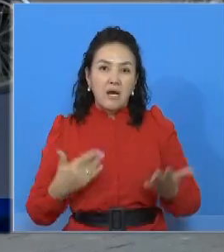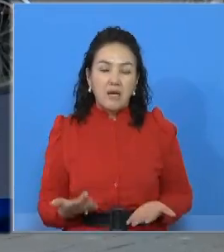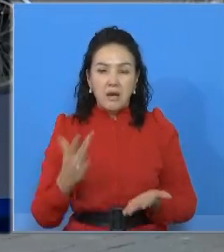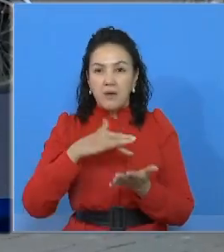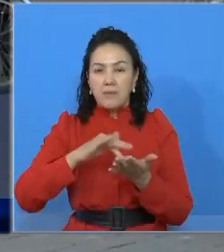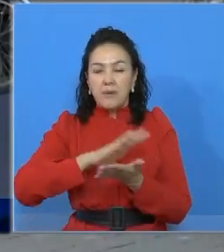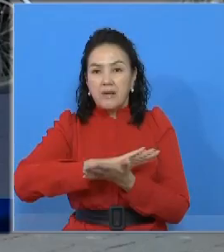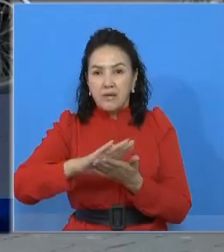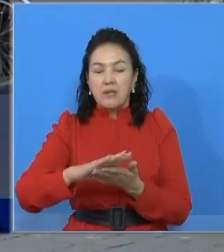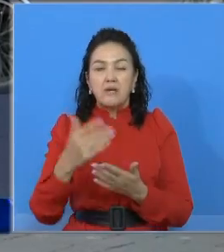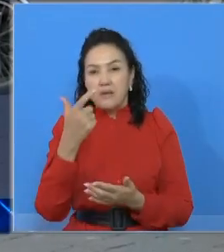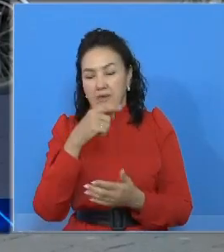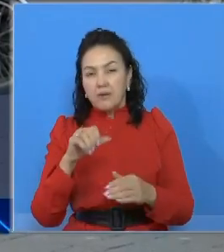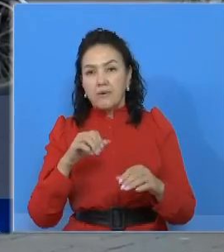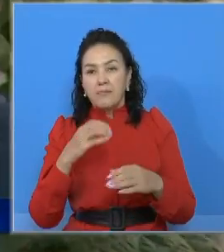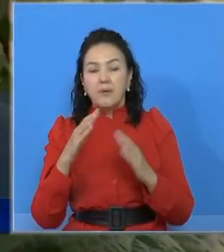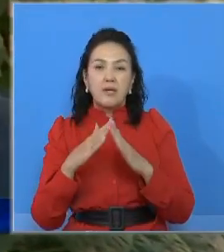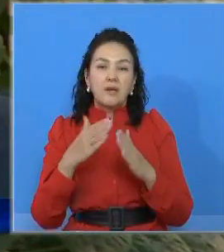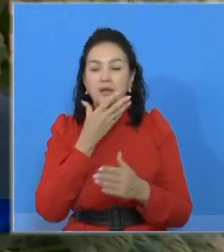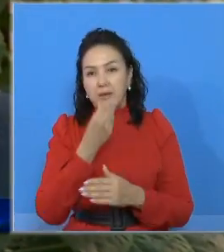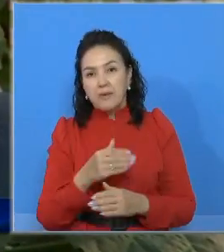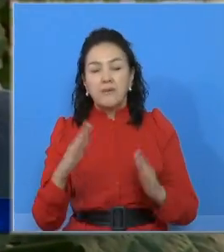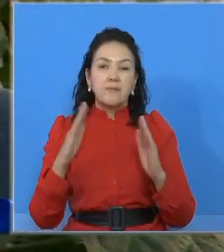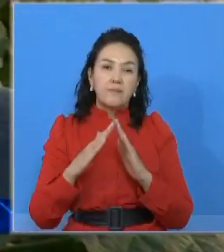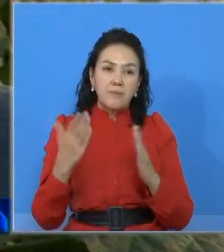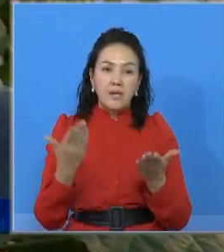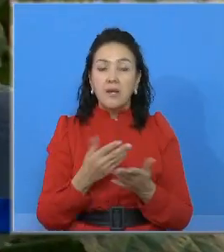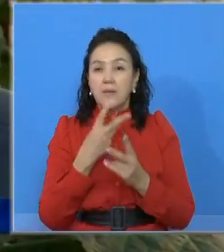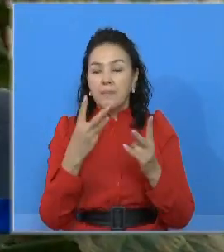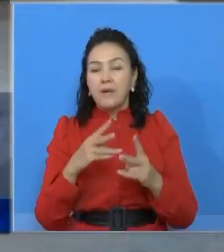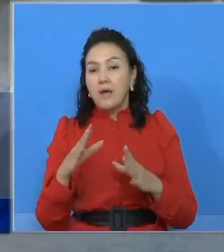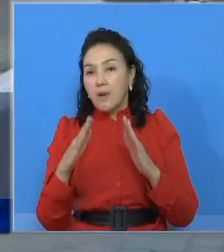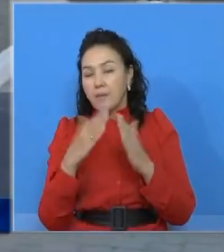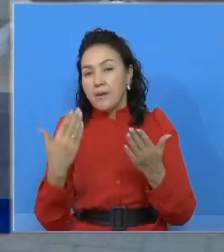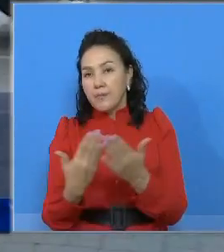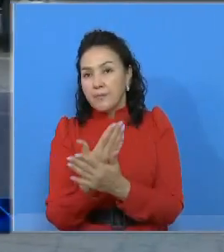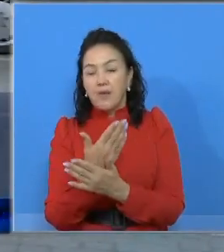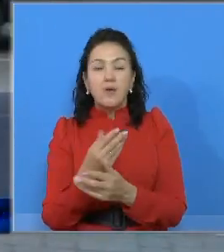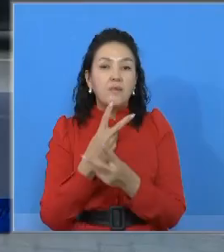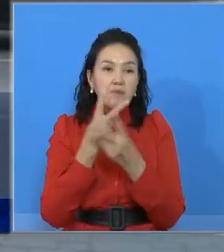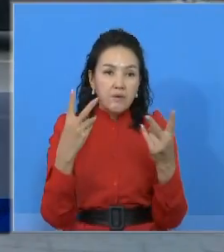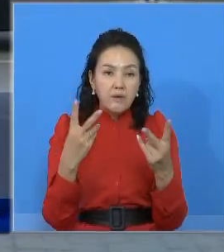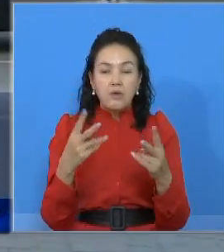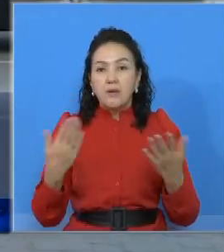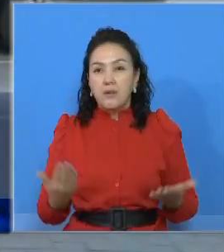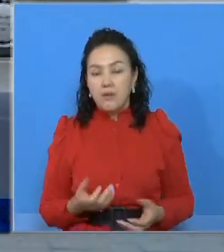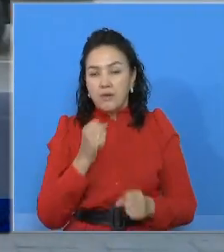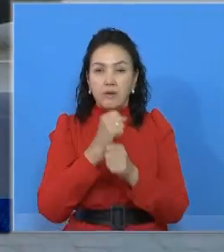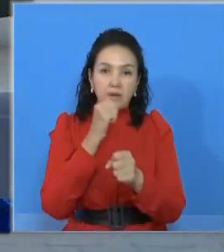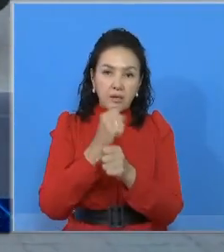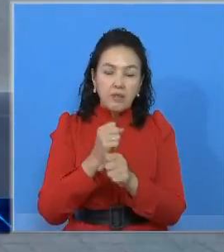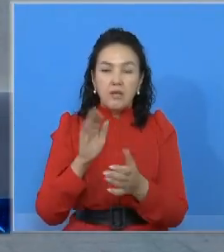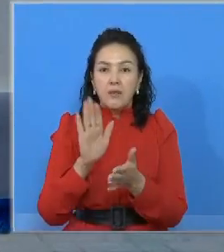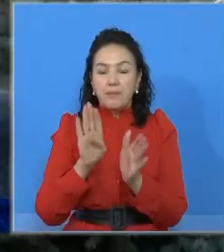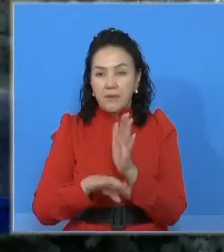чистоте своей территории, есть и образцовые дворы. Несмотря на то, что дома относительно новые, но видно, что здесь люди делают уборку